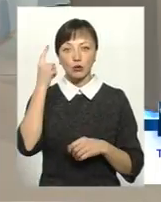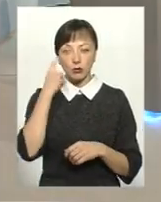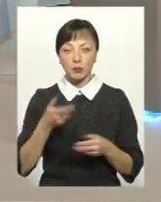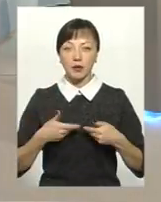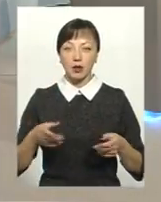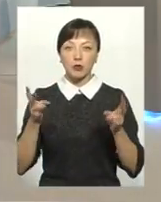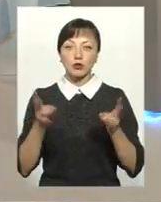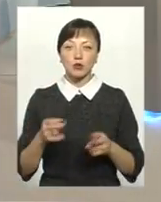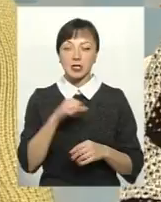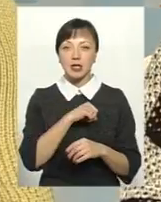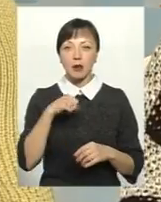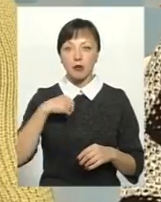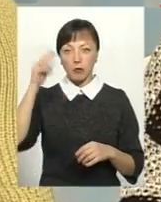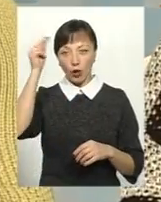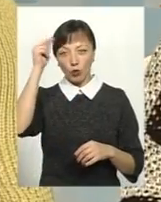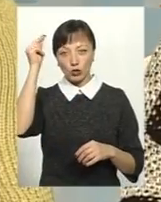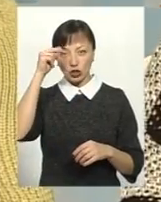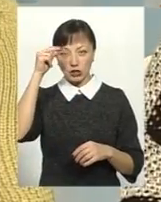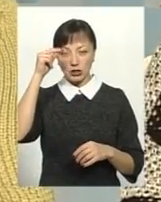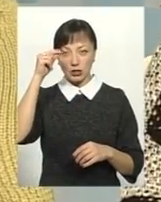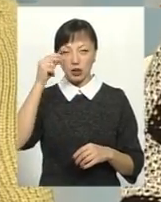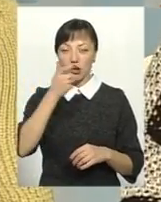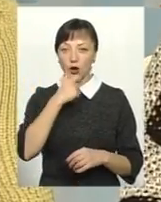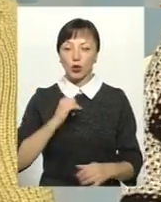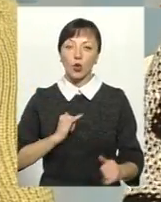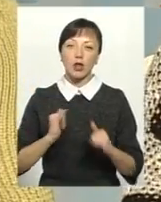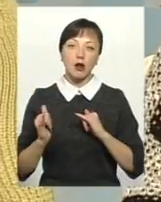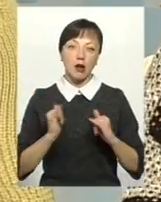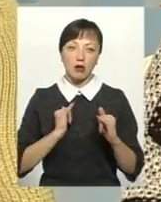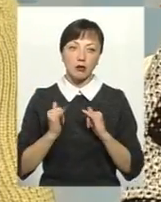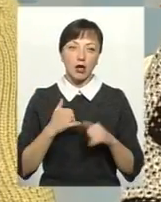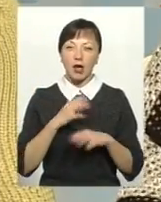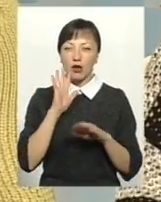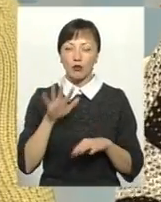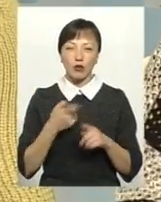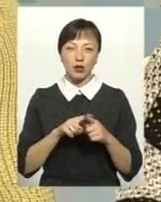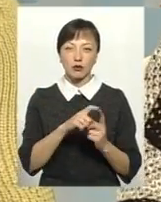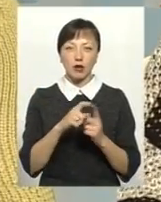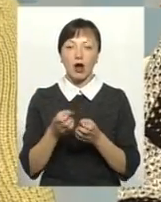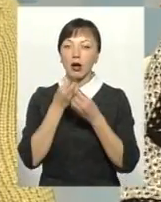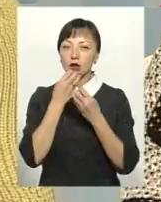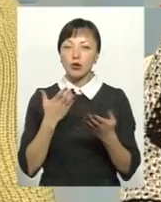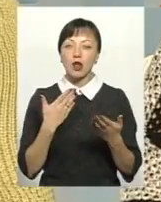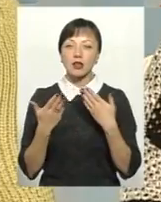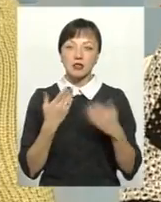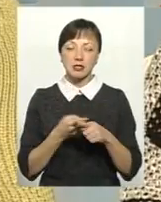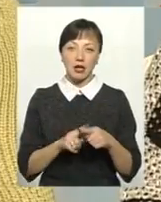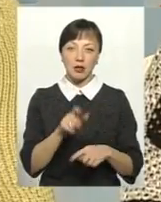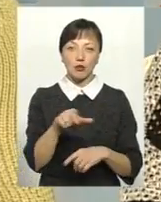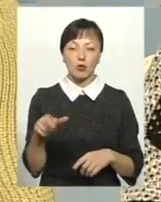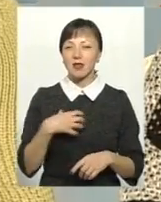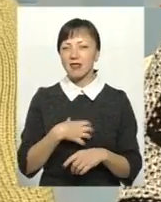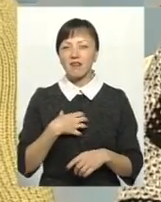нужно самим научиться толерантному, но толерантное я не люблю это слово, хорошо относиться к этим людям,